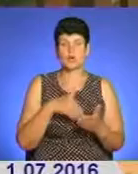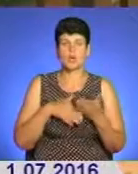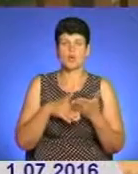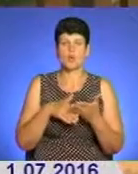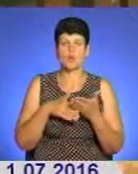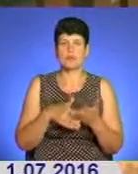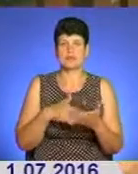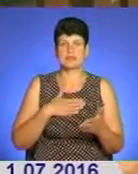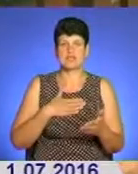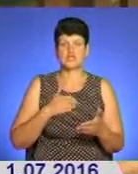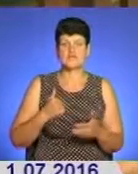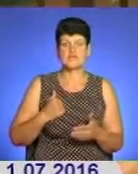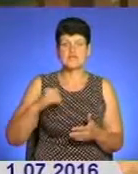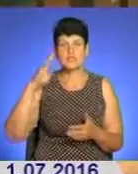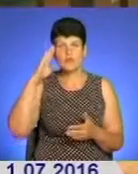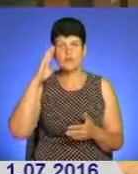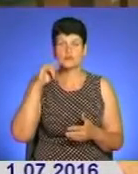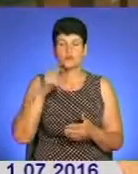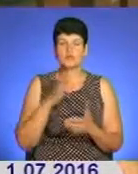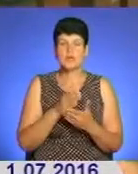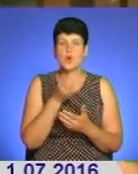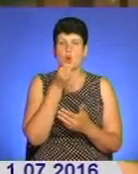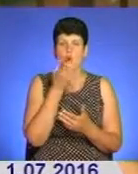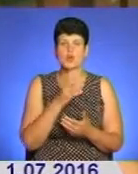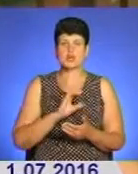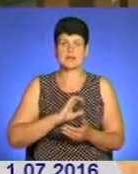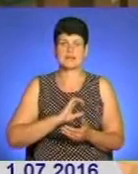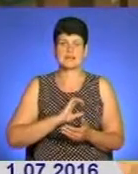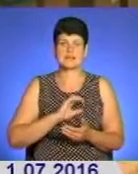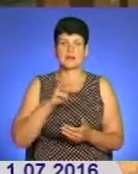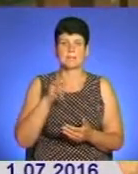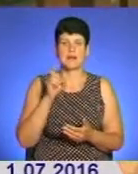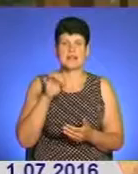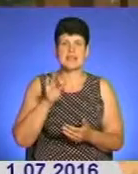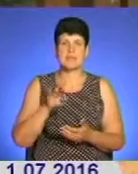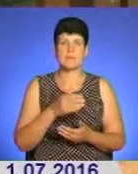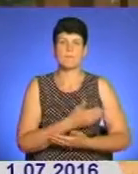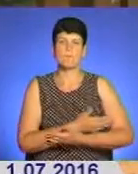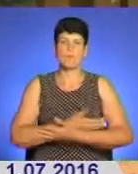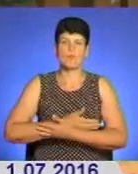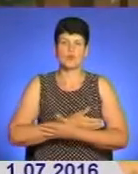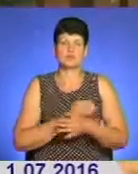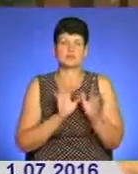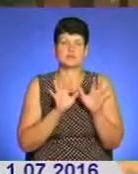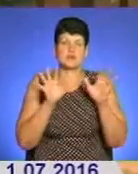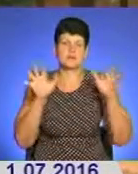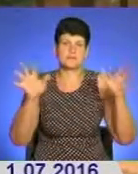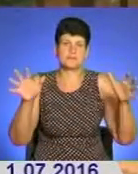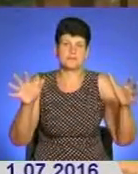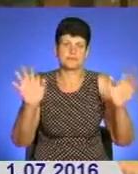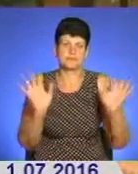нашим військовим, і тому є така хороша медаль, де Марія Богородиця покриває мофором, і це